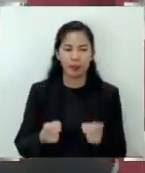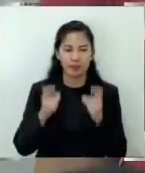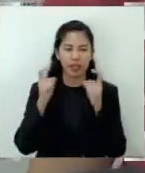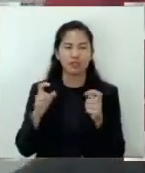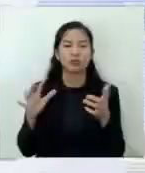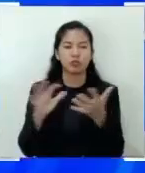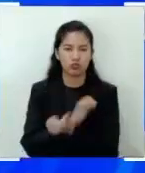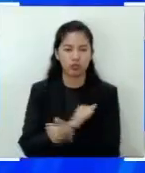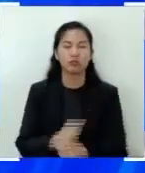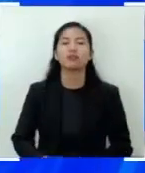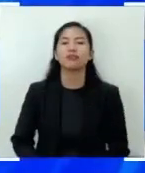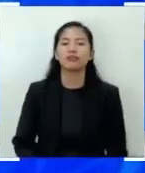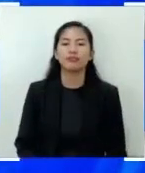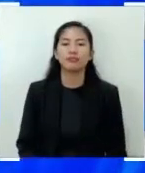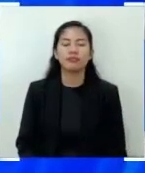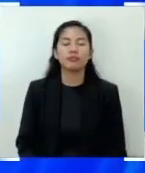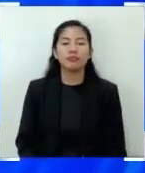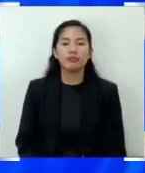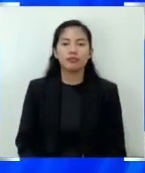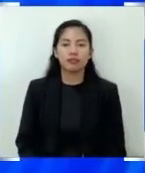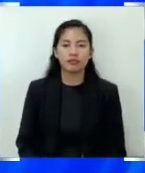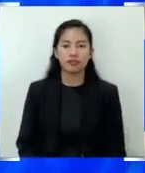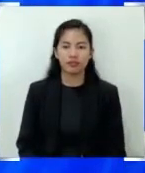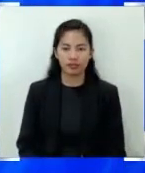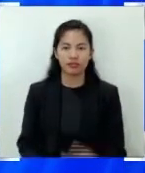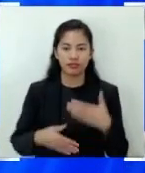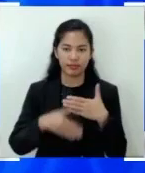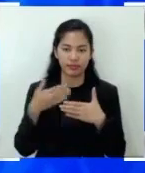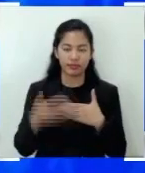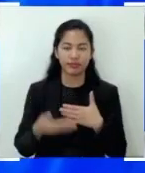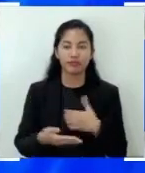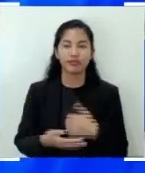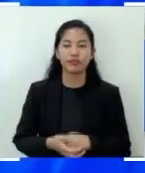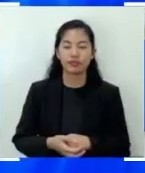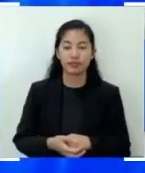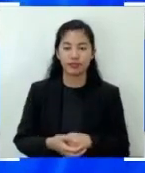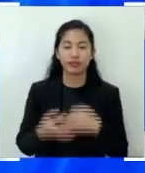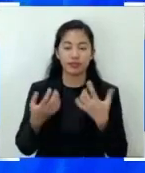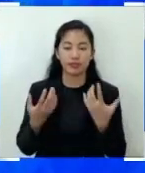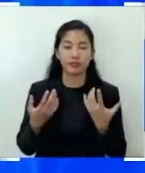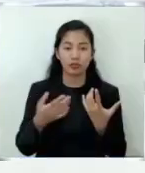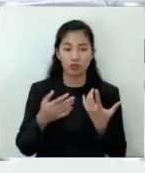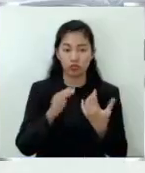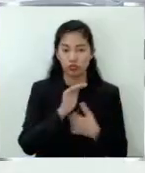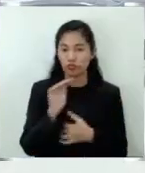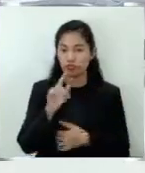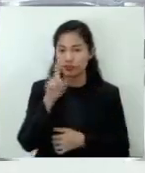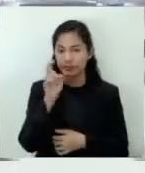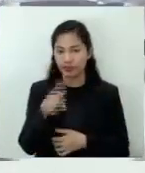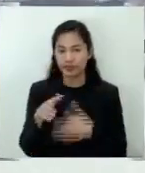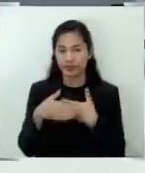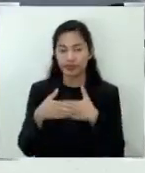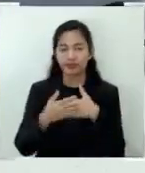saksi. Mga kapuso, malapit na bang mapaso ang inyong mga driver's license? Sabi po ng Land Transportation Office o